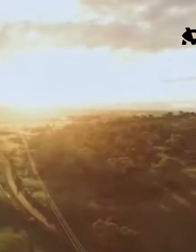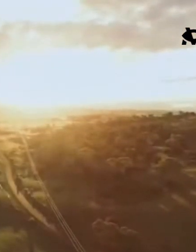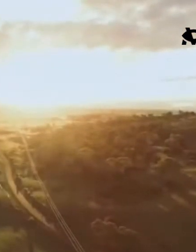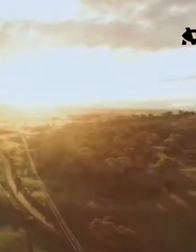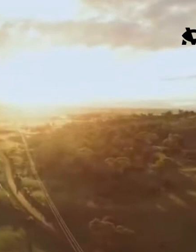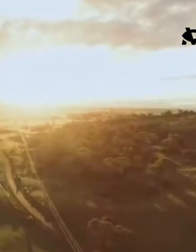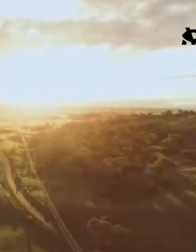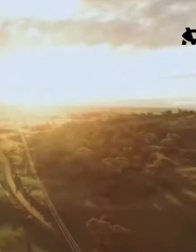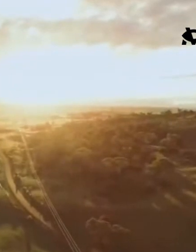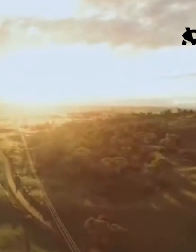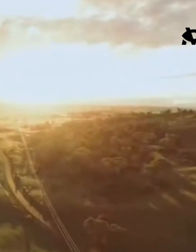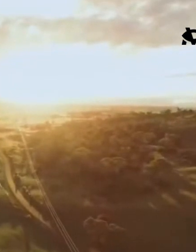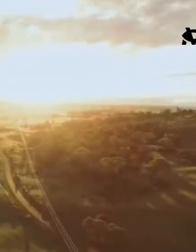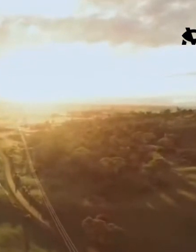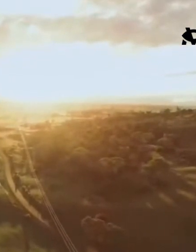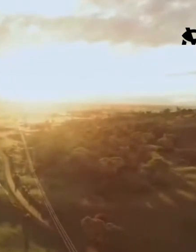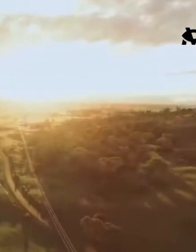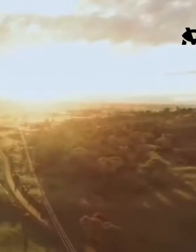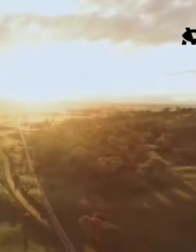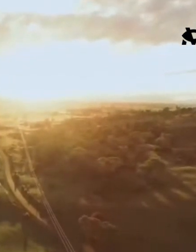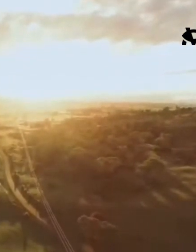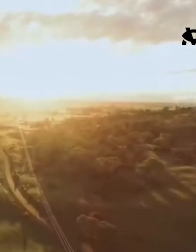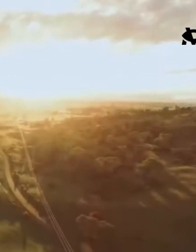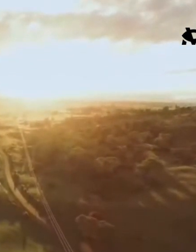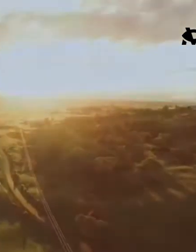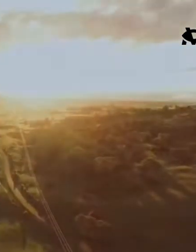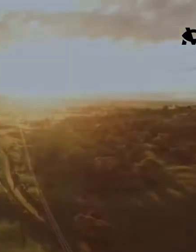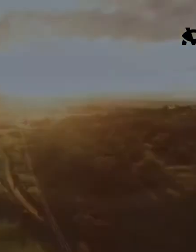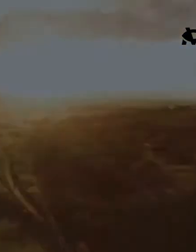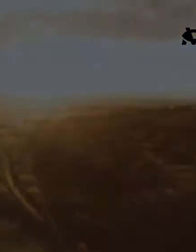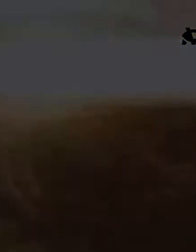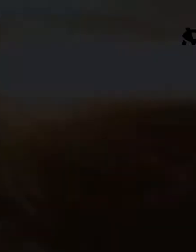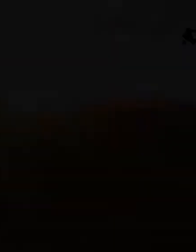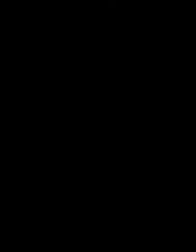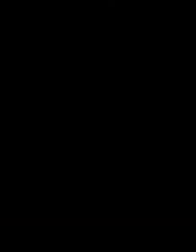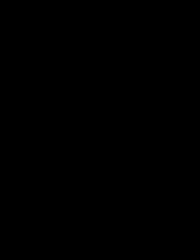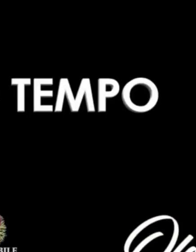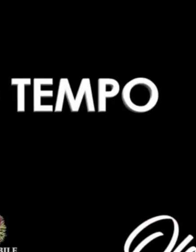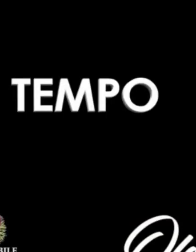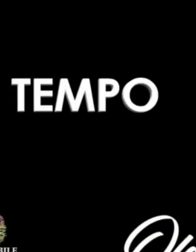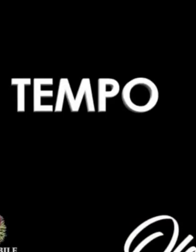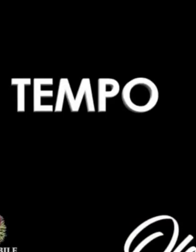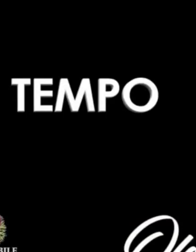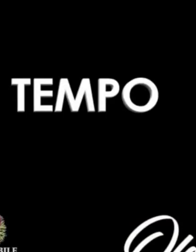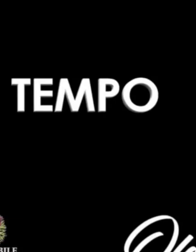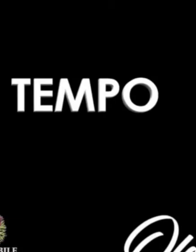The virus is entrapping the world, but not our soul.